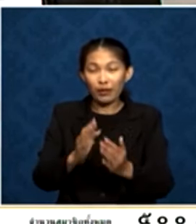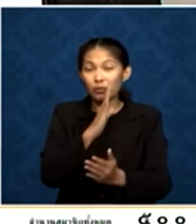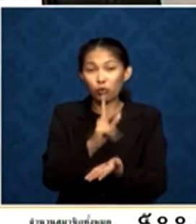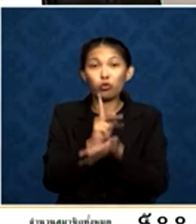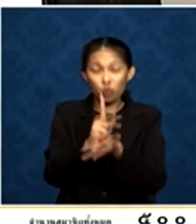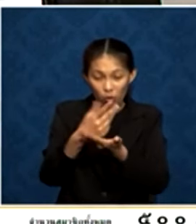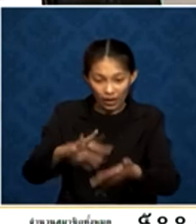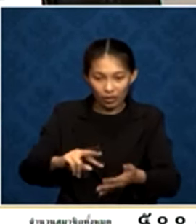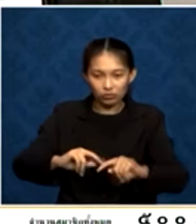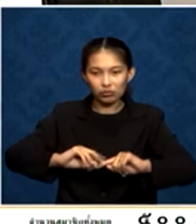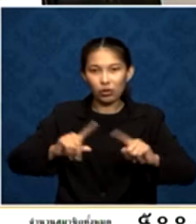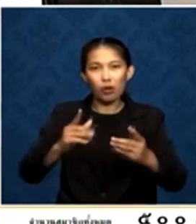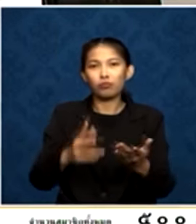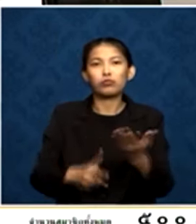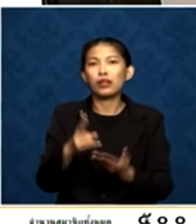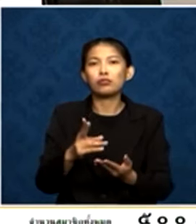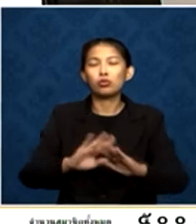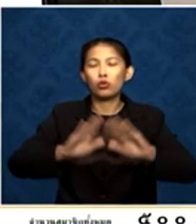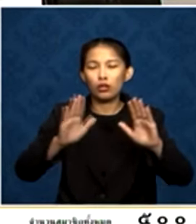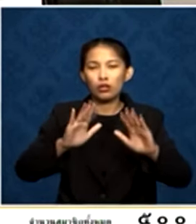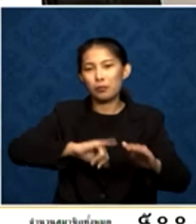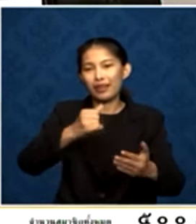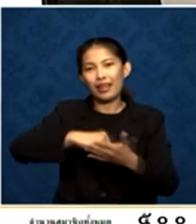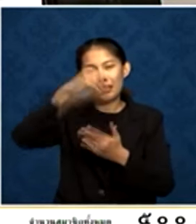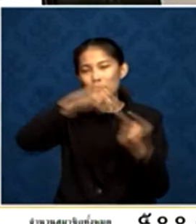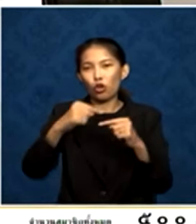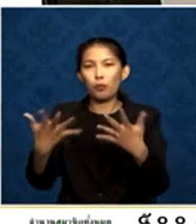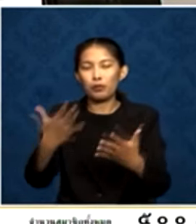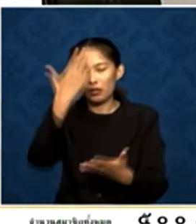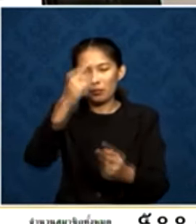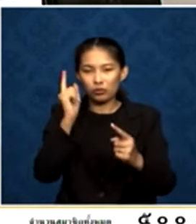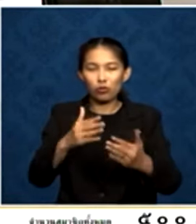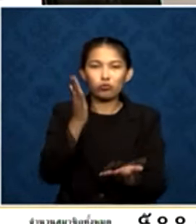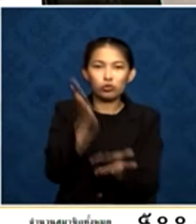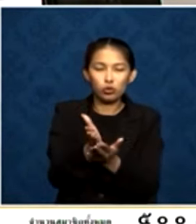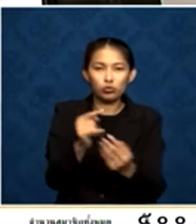ึ่จะไม่มีเงินเรียนต่อเด็กจะต้องเลิกเรีนกางคันทั้งในระดบม.ปลายและระดบอุมศึษา